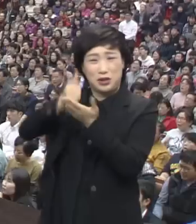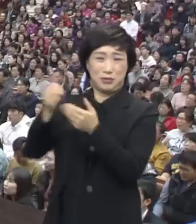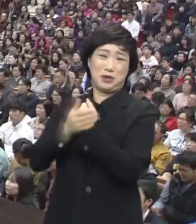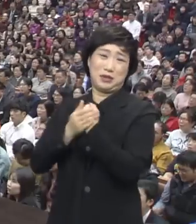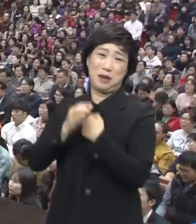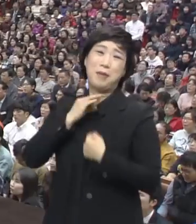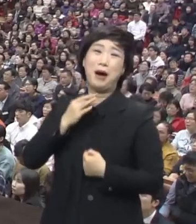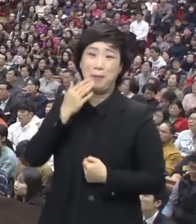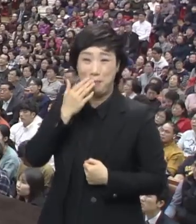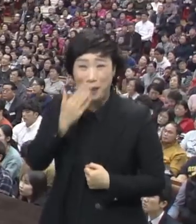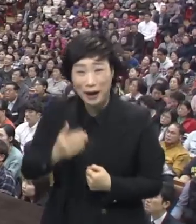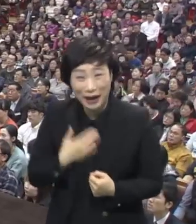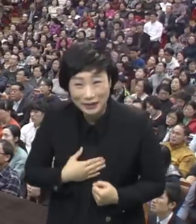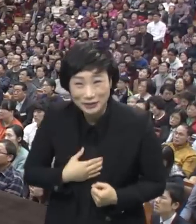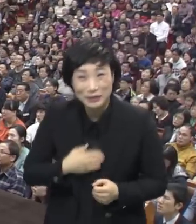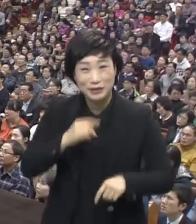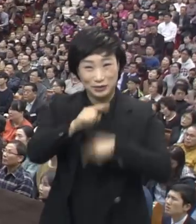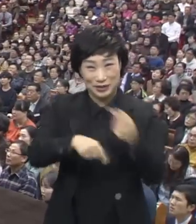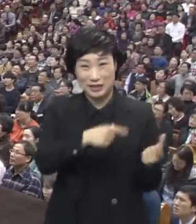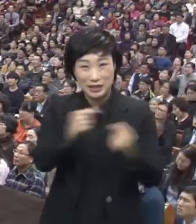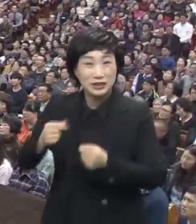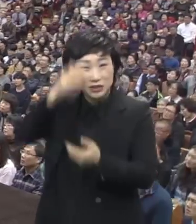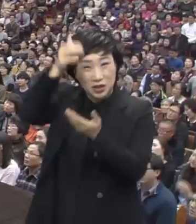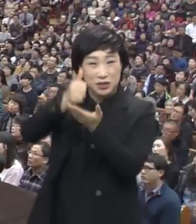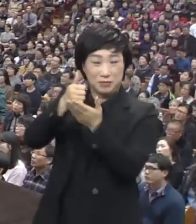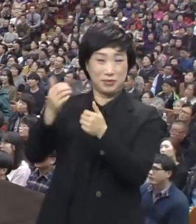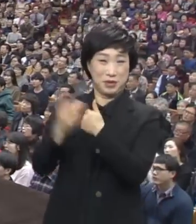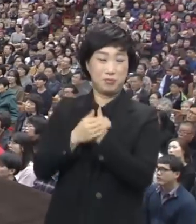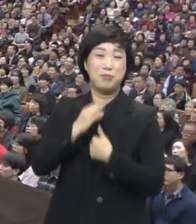가능하다. 다시 성령으로만 가능하다.